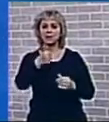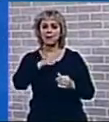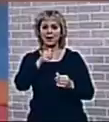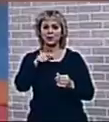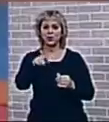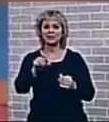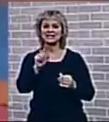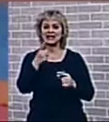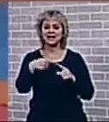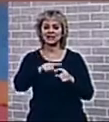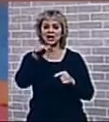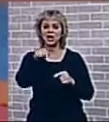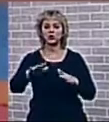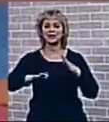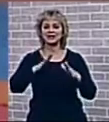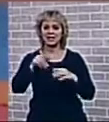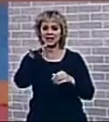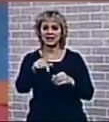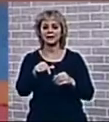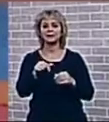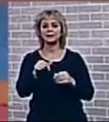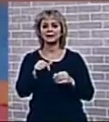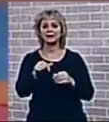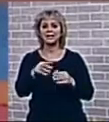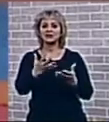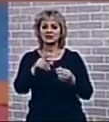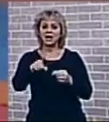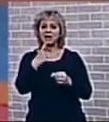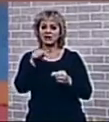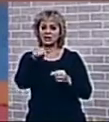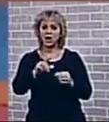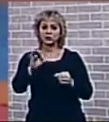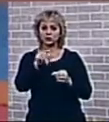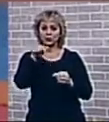Попробовал задание, которое говорил тренер. Забрал балл, потом